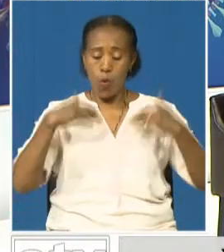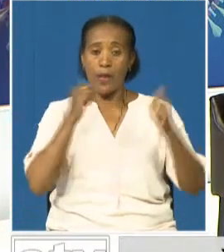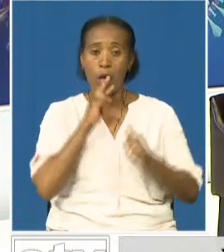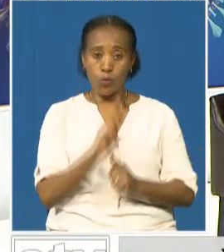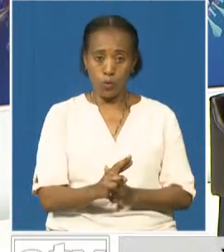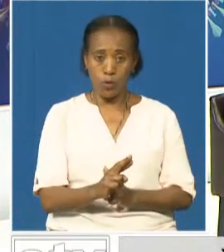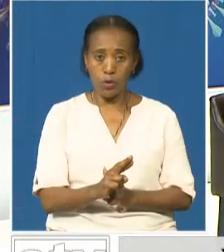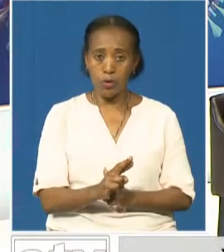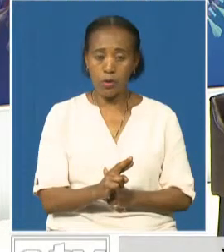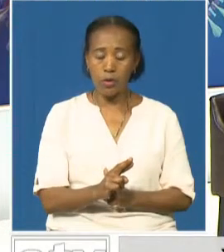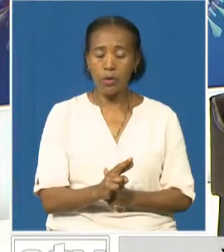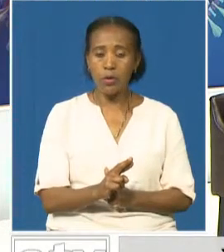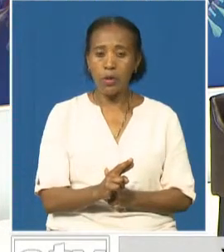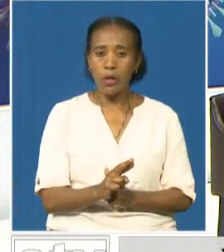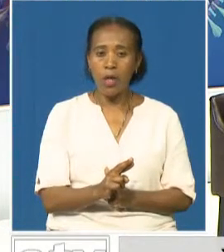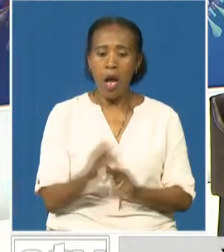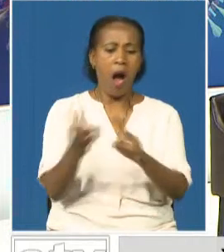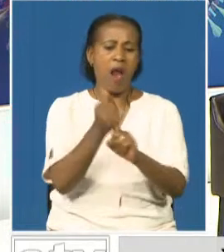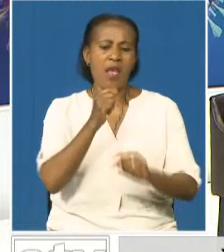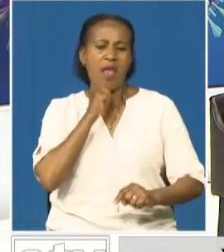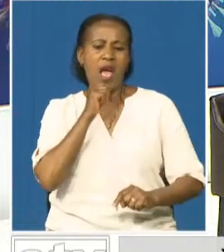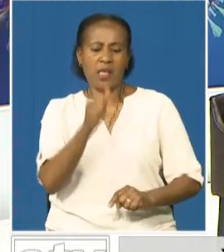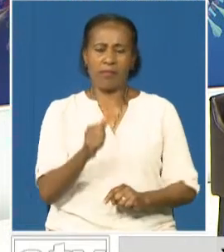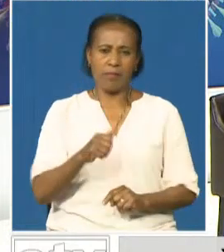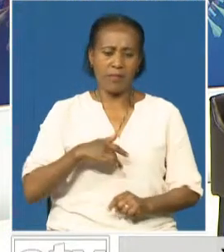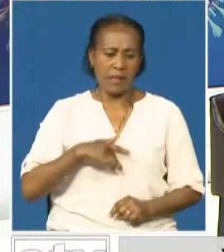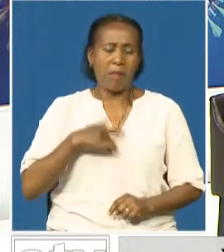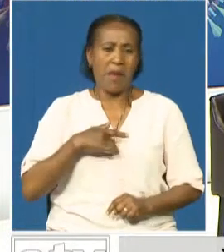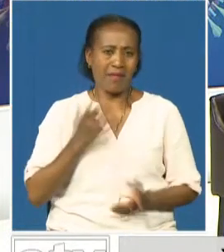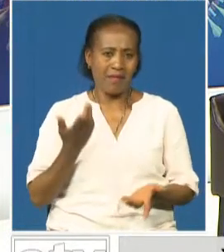ወጣቶች አለያዝም አይነት ስሜት